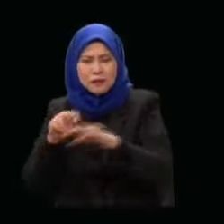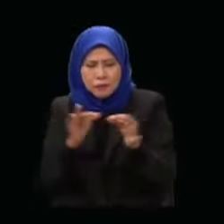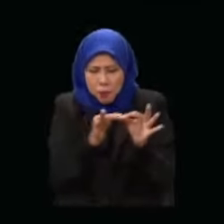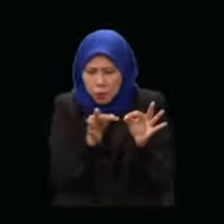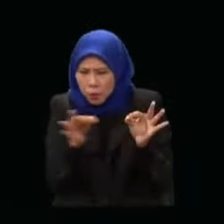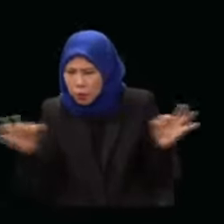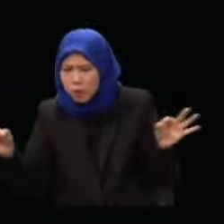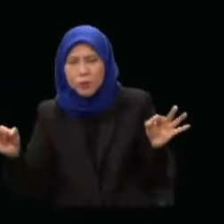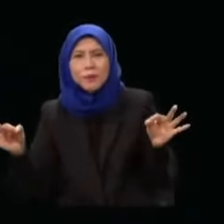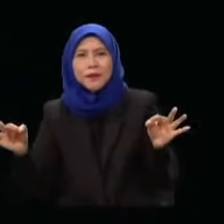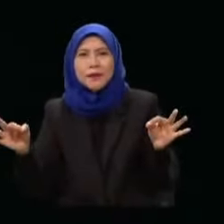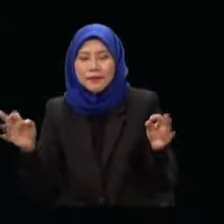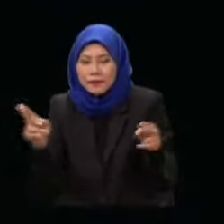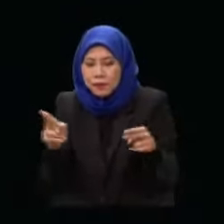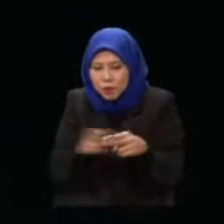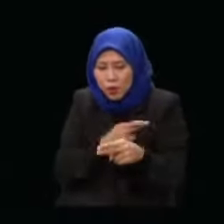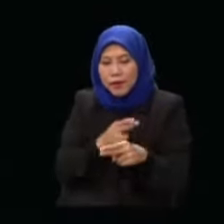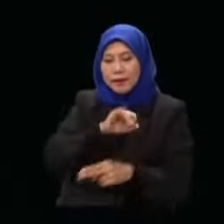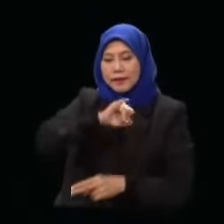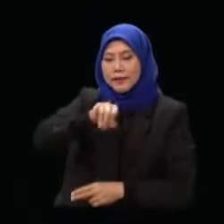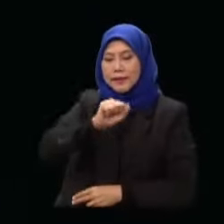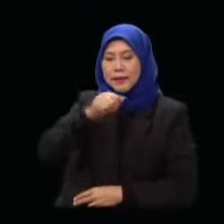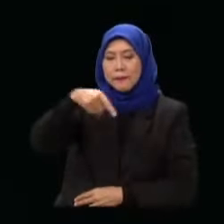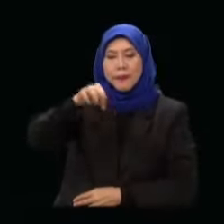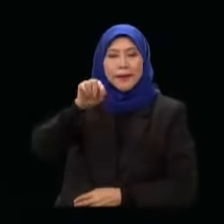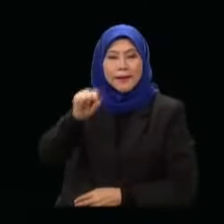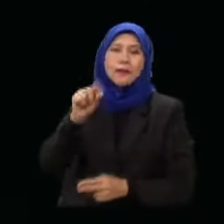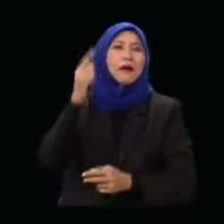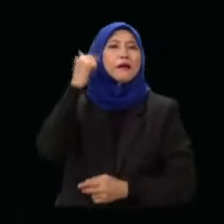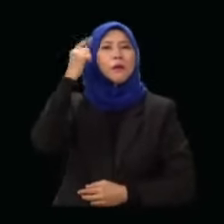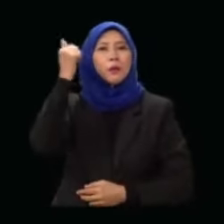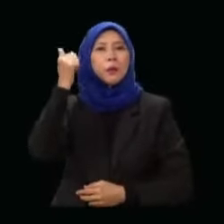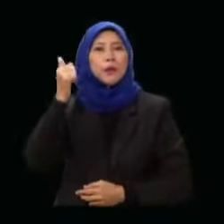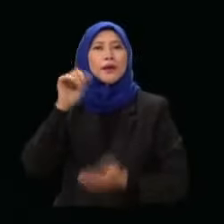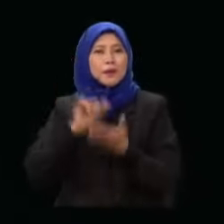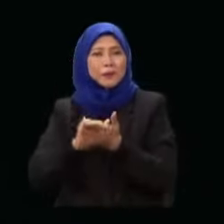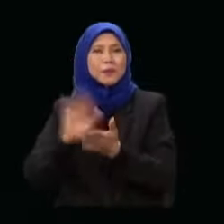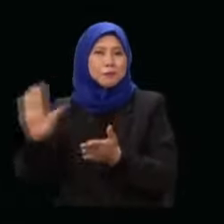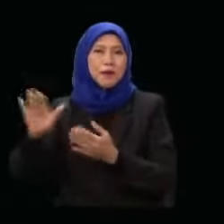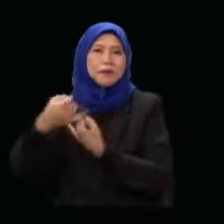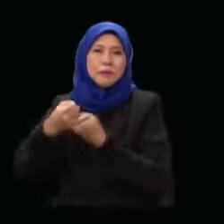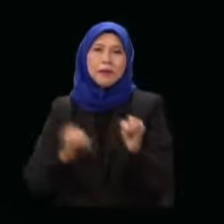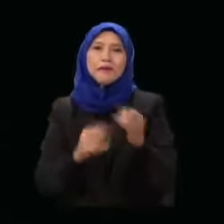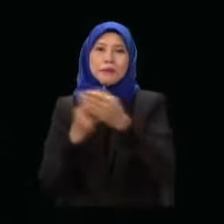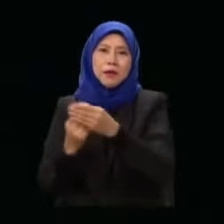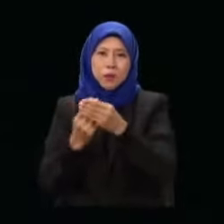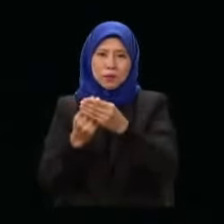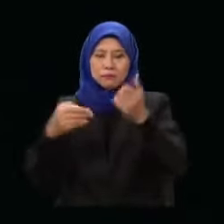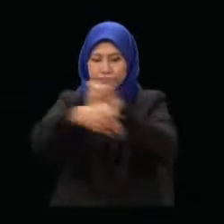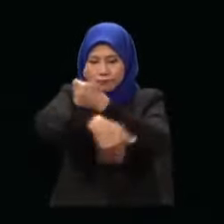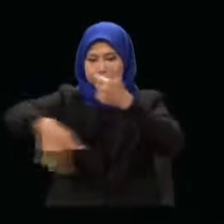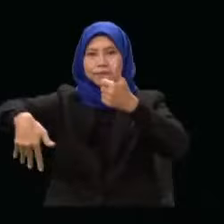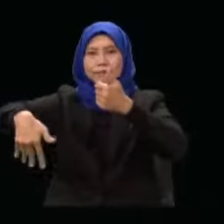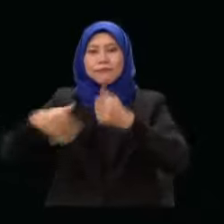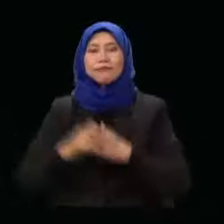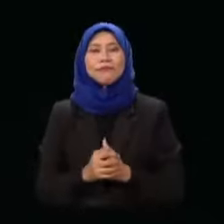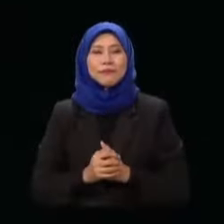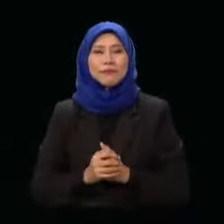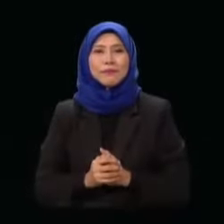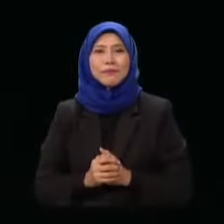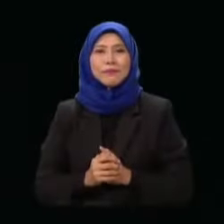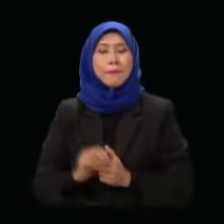Man ini dapat temannya tapi lejten orang-orang tahu itu ia lazagne di peringkat negeri kita dia pengarah